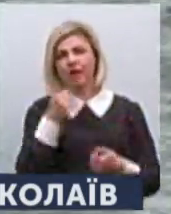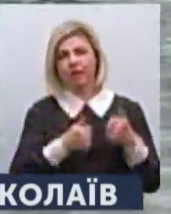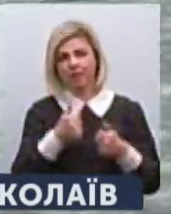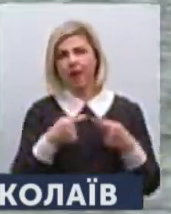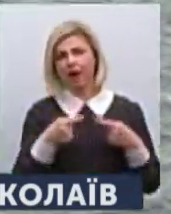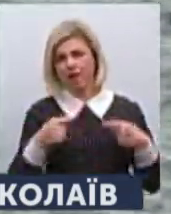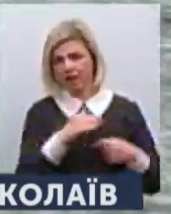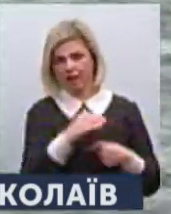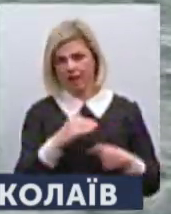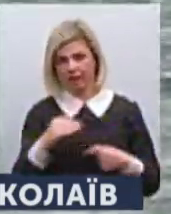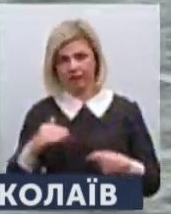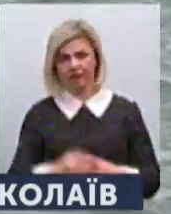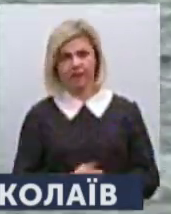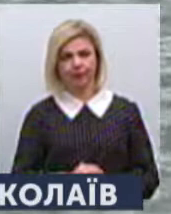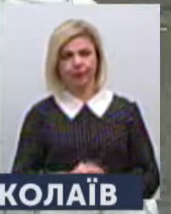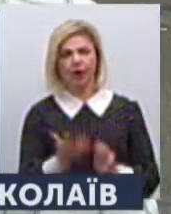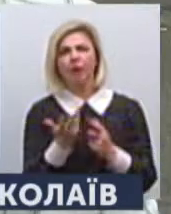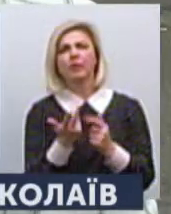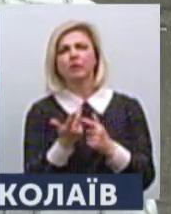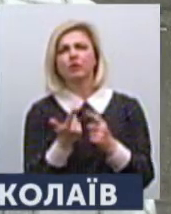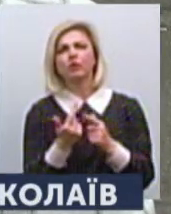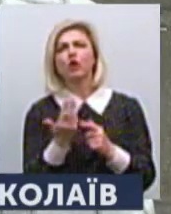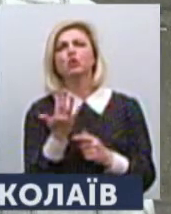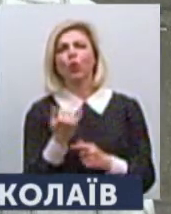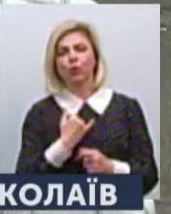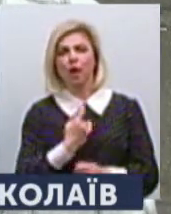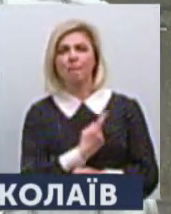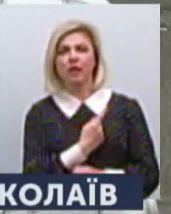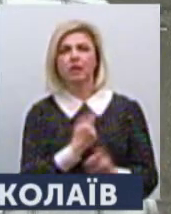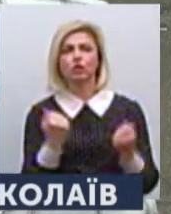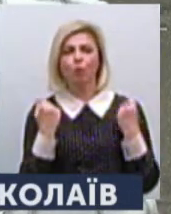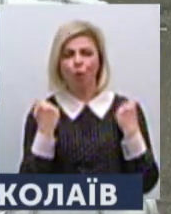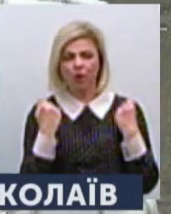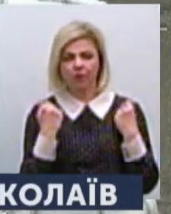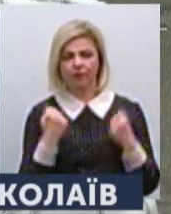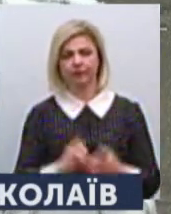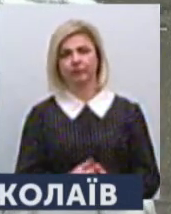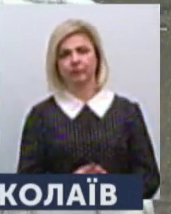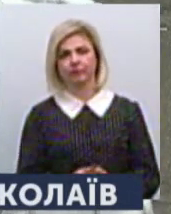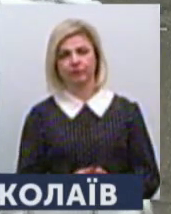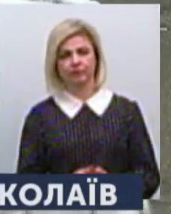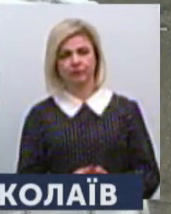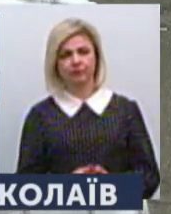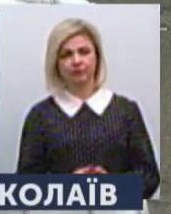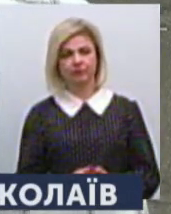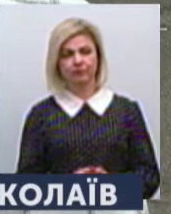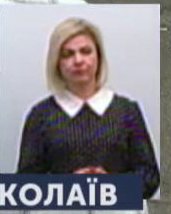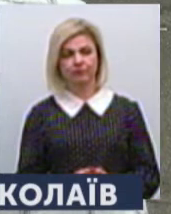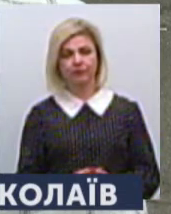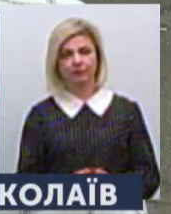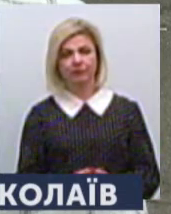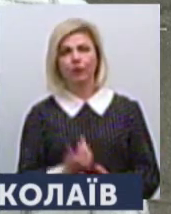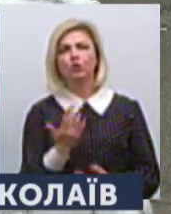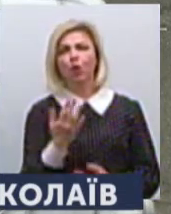рівнів. Ви знаєте, перечислять, скільки у нас майстрів спорту і скільки... Ви знаєте, перераховувати, скільки в нас майстрів спорту і